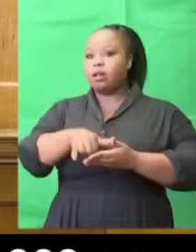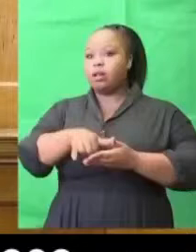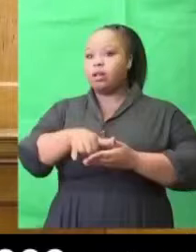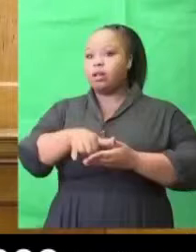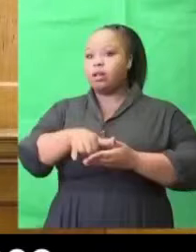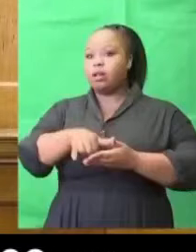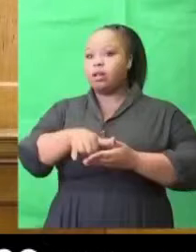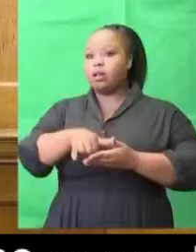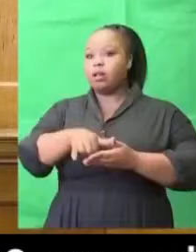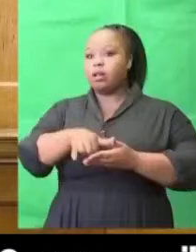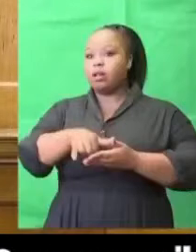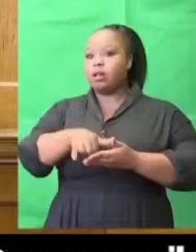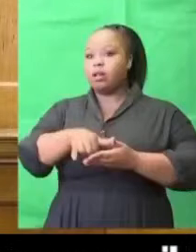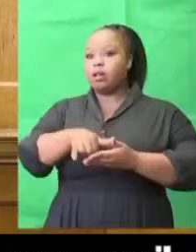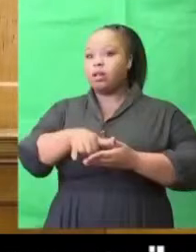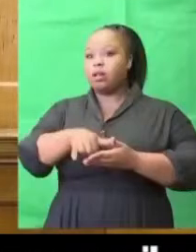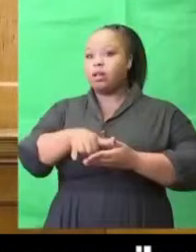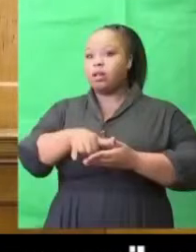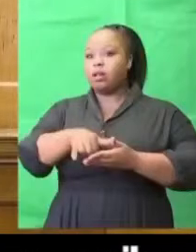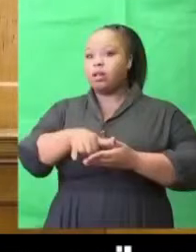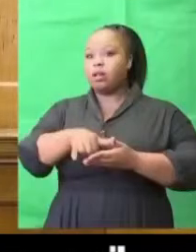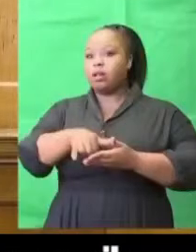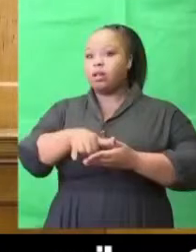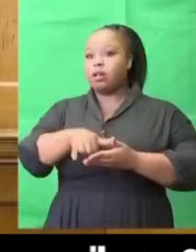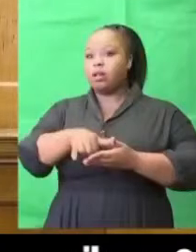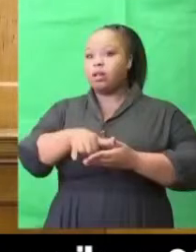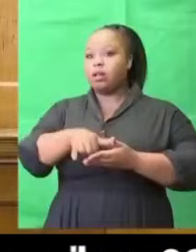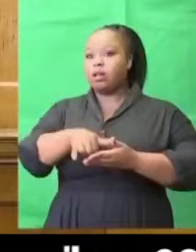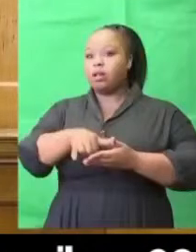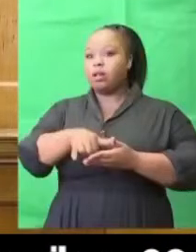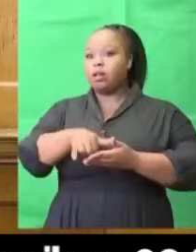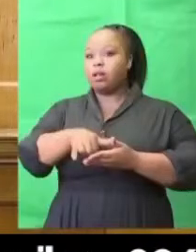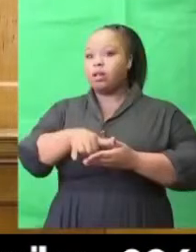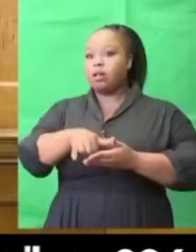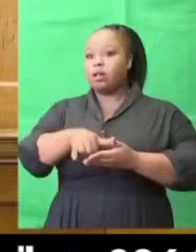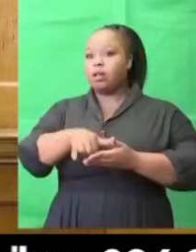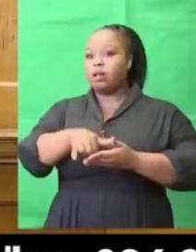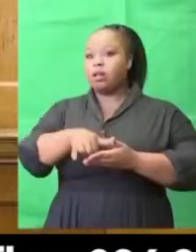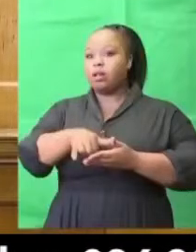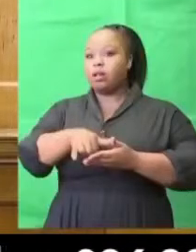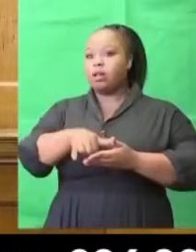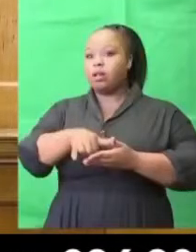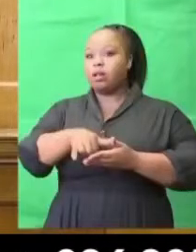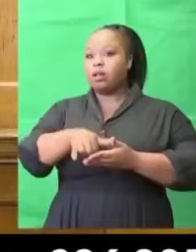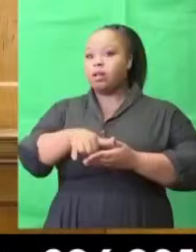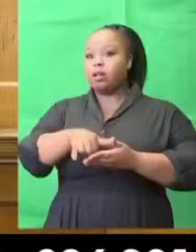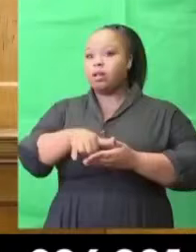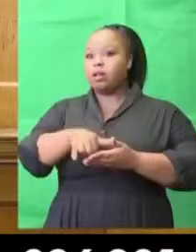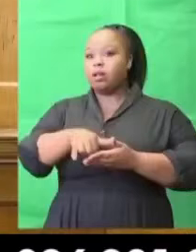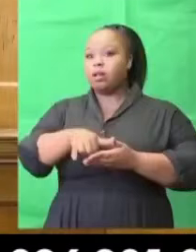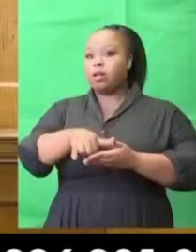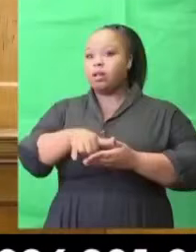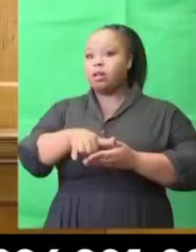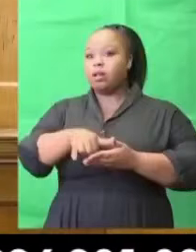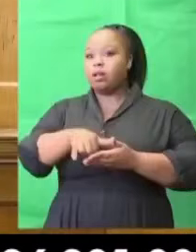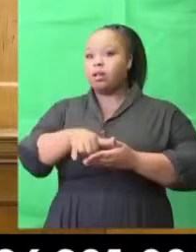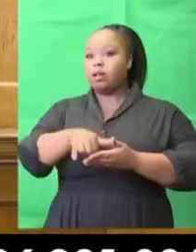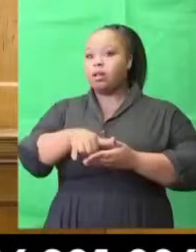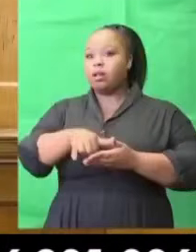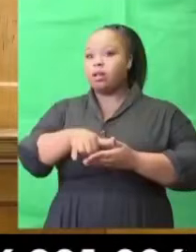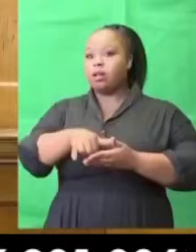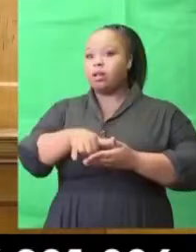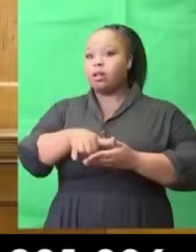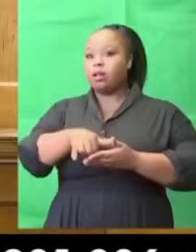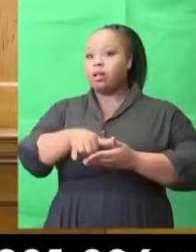ที่ระบาดไปทั่วโลกคะนักไวรัสวิทยาบอกว่าหน้าตาคุณลักษณะของ